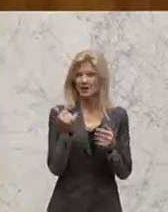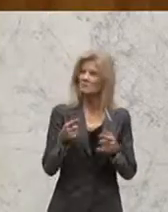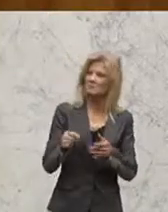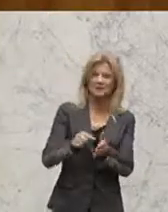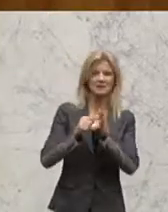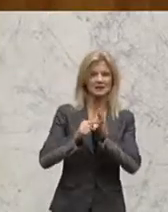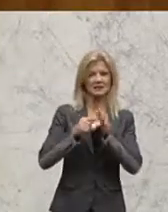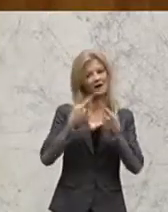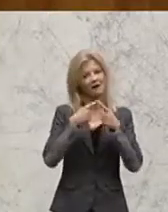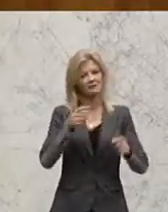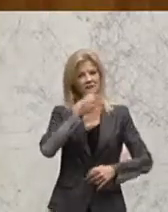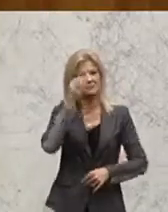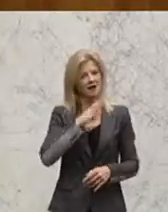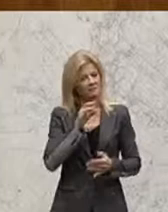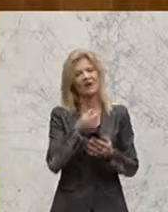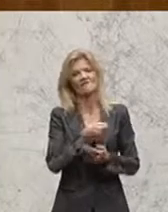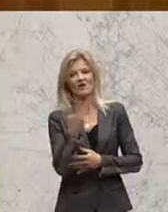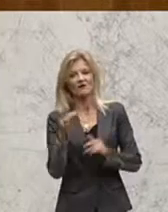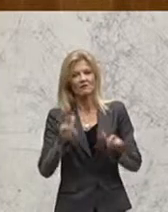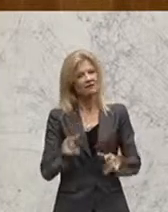Und meine sehr geehrten Damen und Herren,